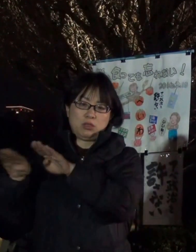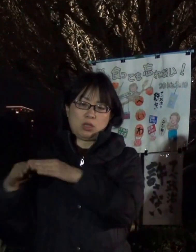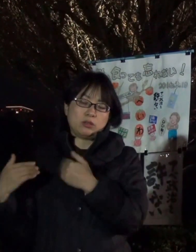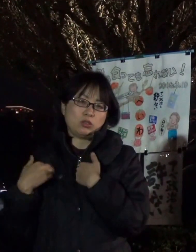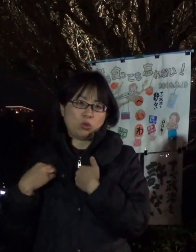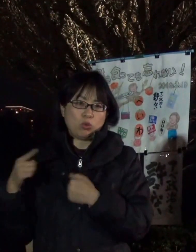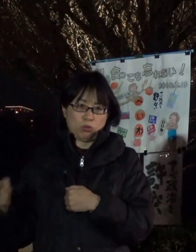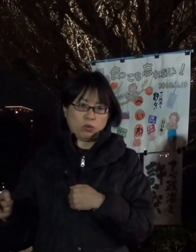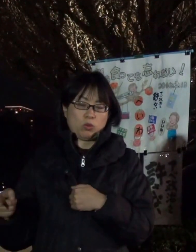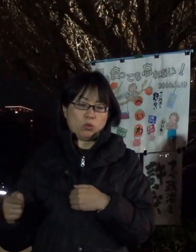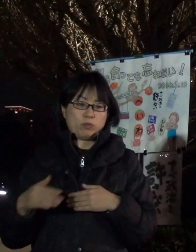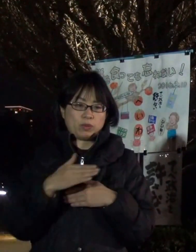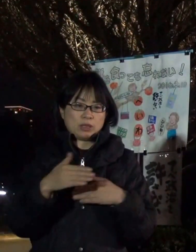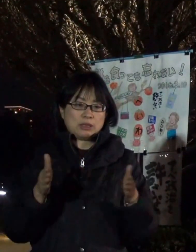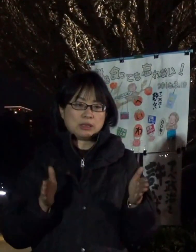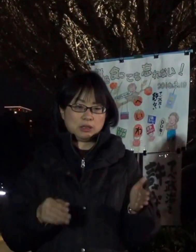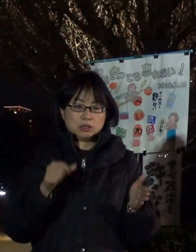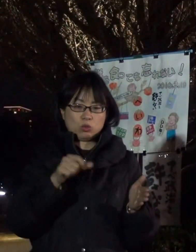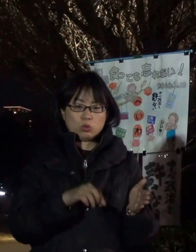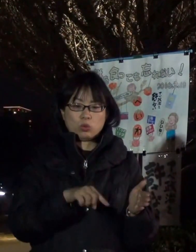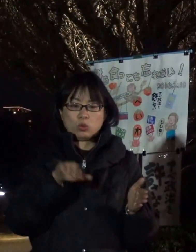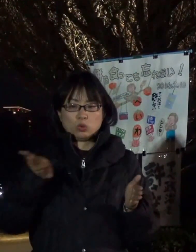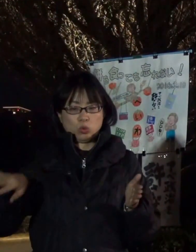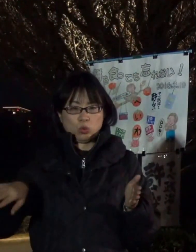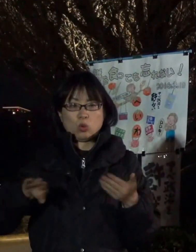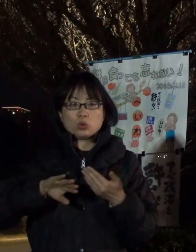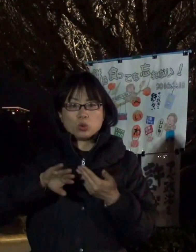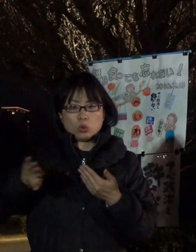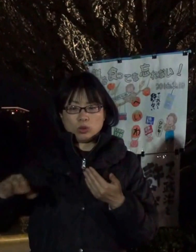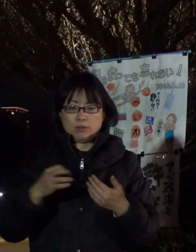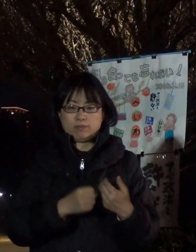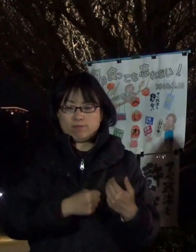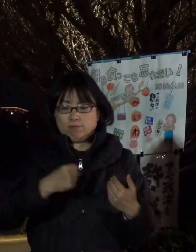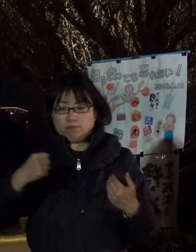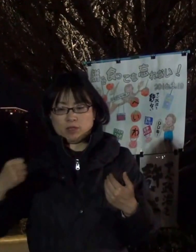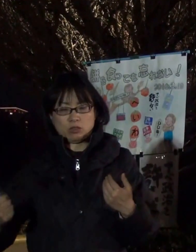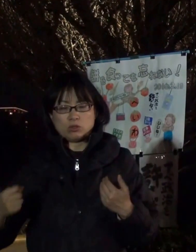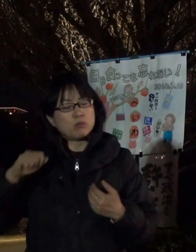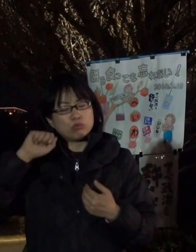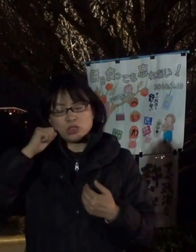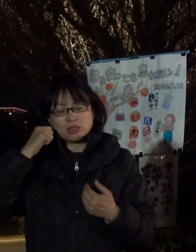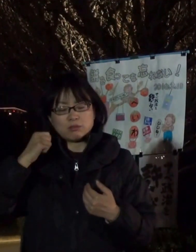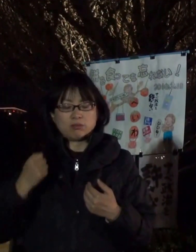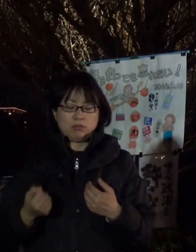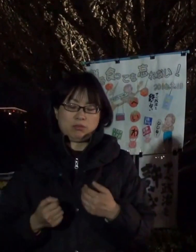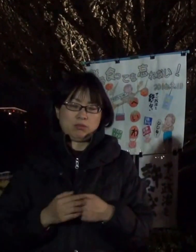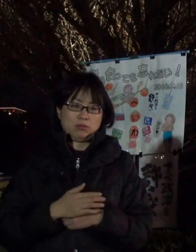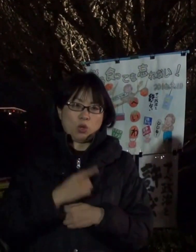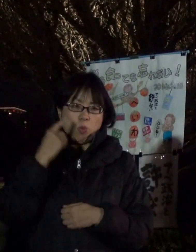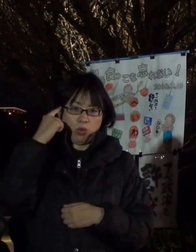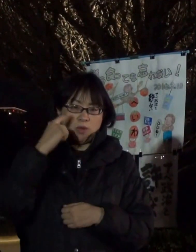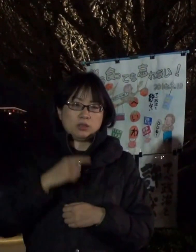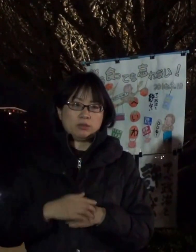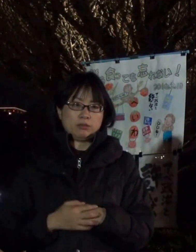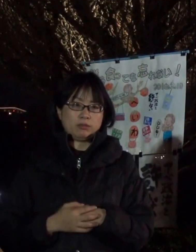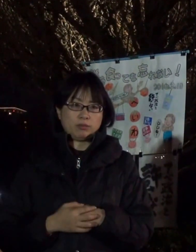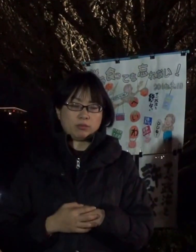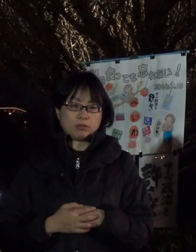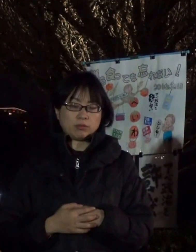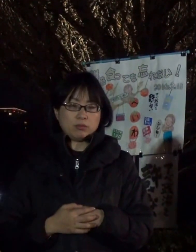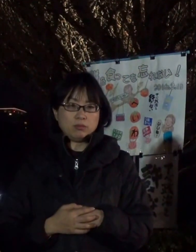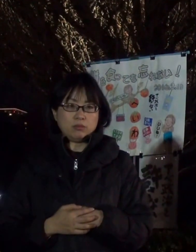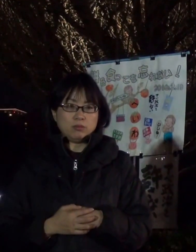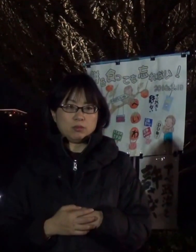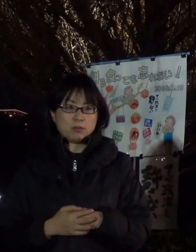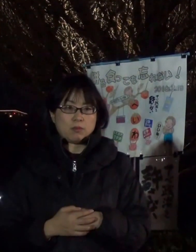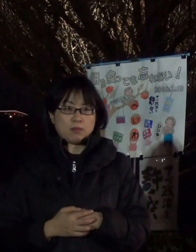に持ち出すっていうのは政治的、物理的、時間的にも余裕がなくて到底できないと思われます。